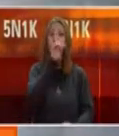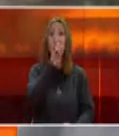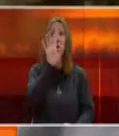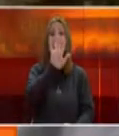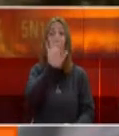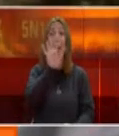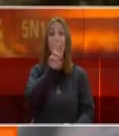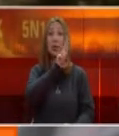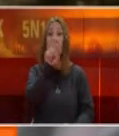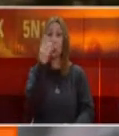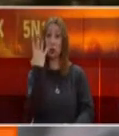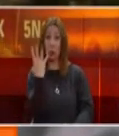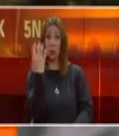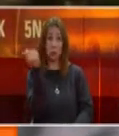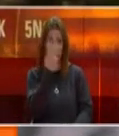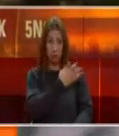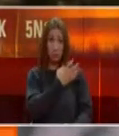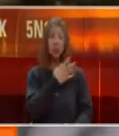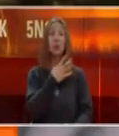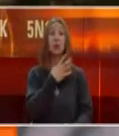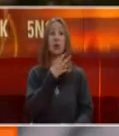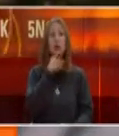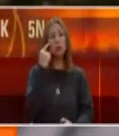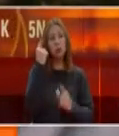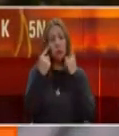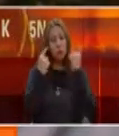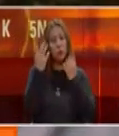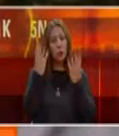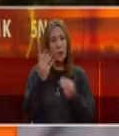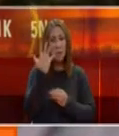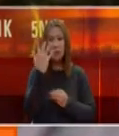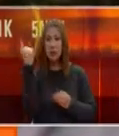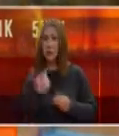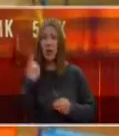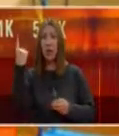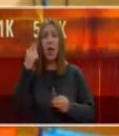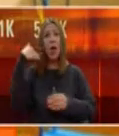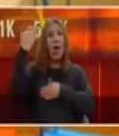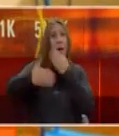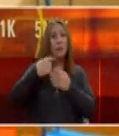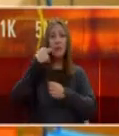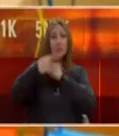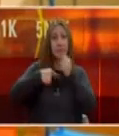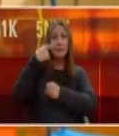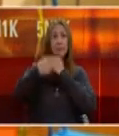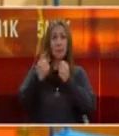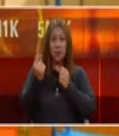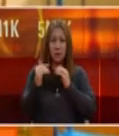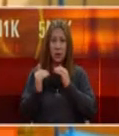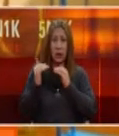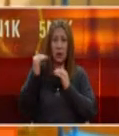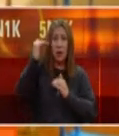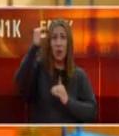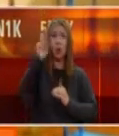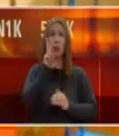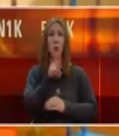4150'ye 704'tü. Bunu da düşünecek olursak 5'te 1 oranında her geçen yıl bu sayının daha da